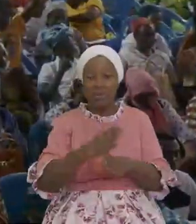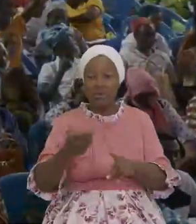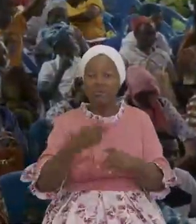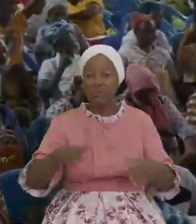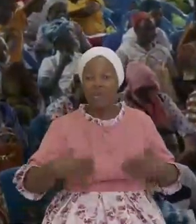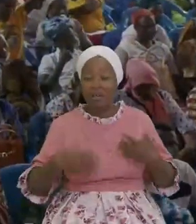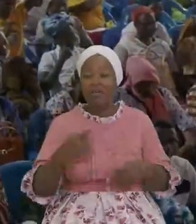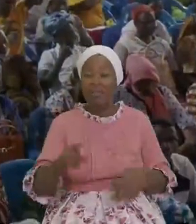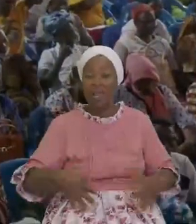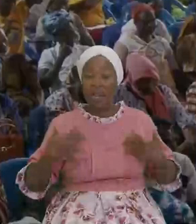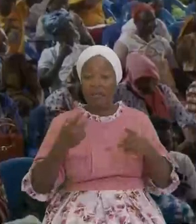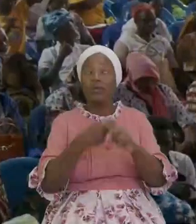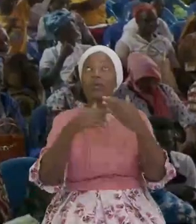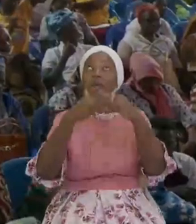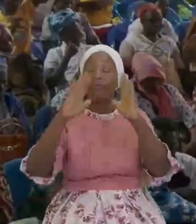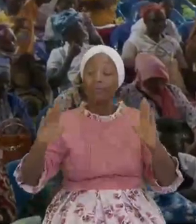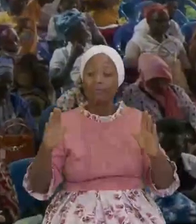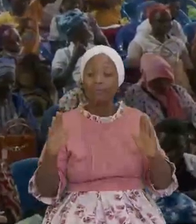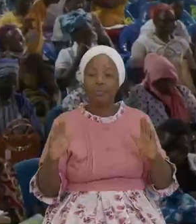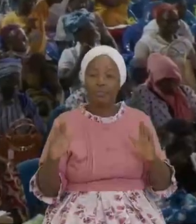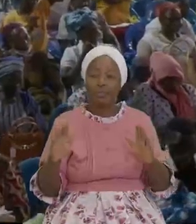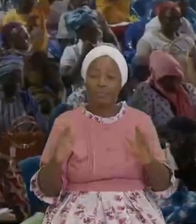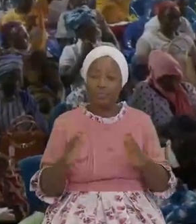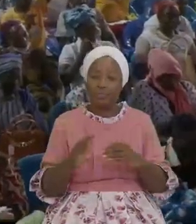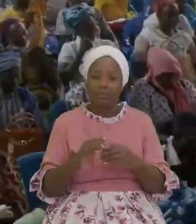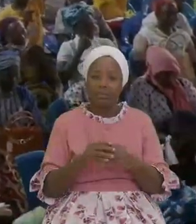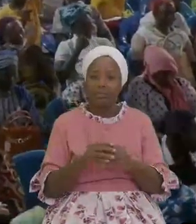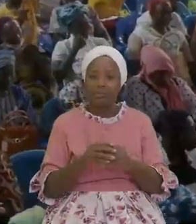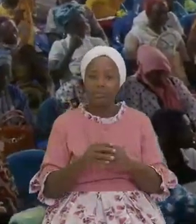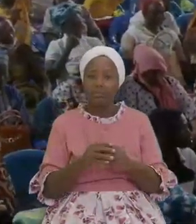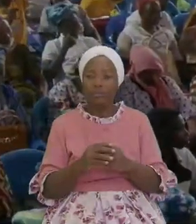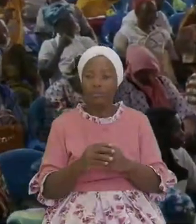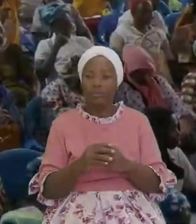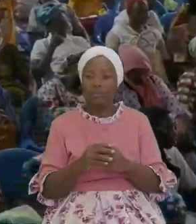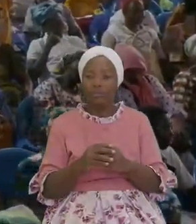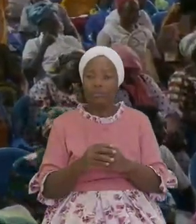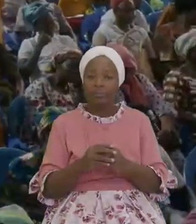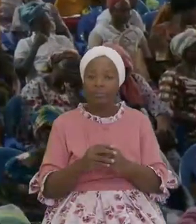négative et ôte le jugement de ta vie, la vie venant du ciel.